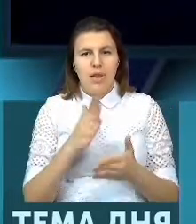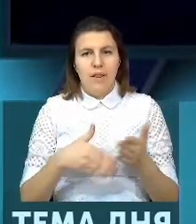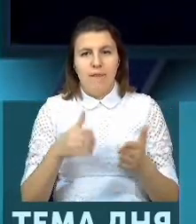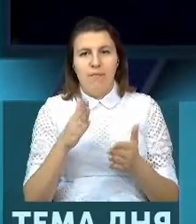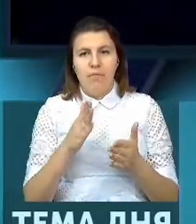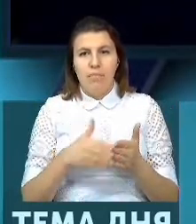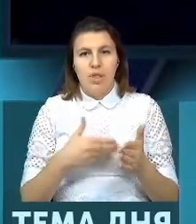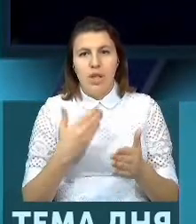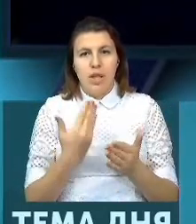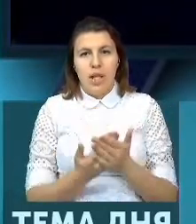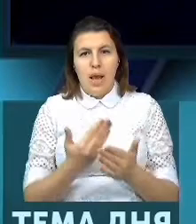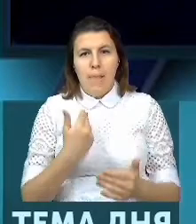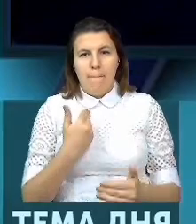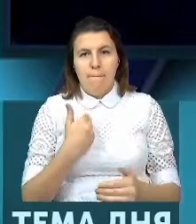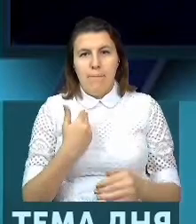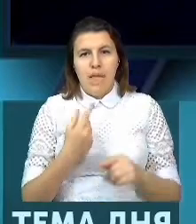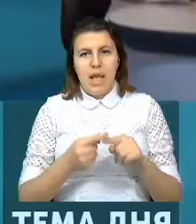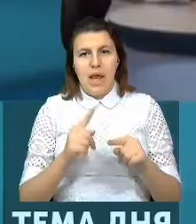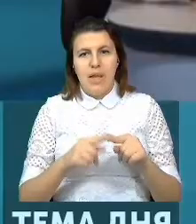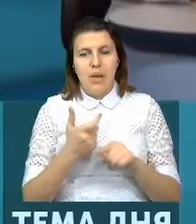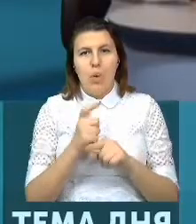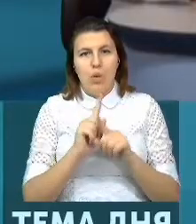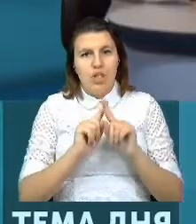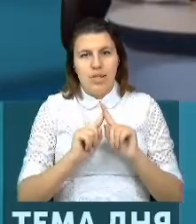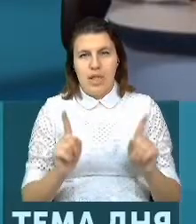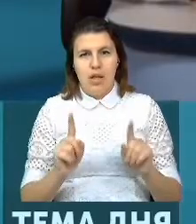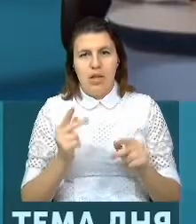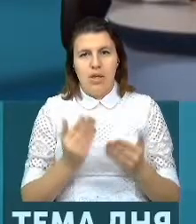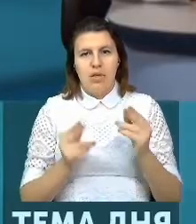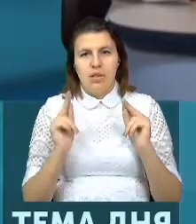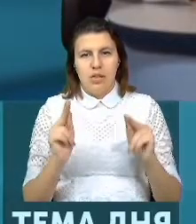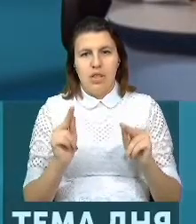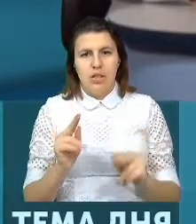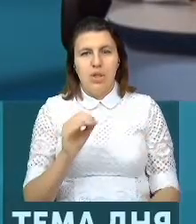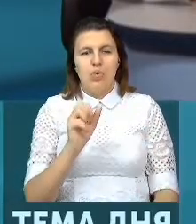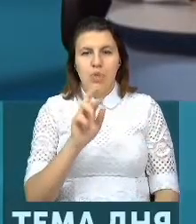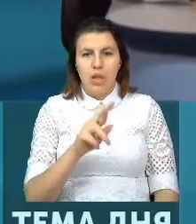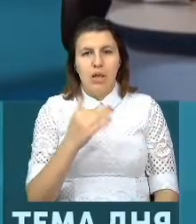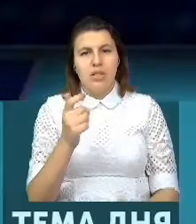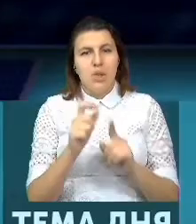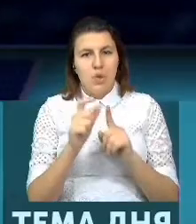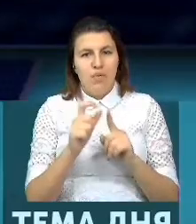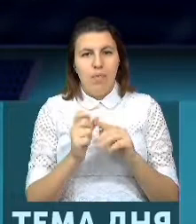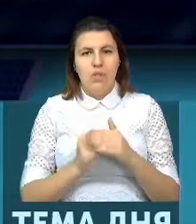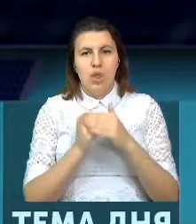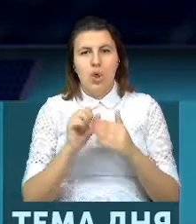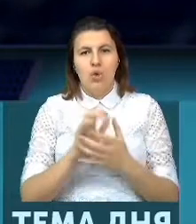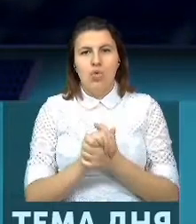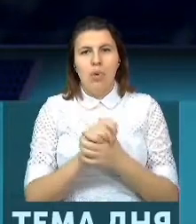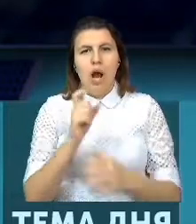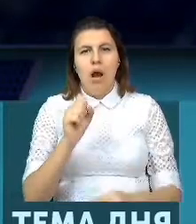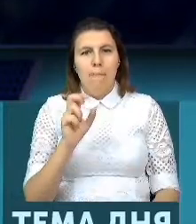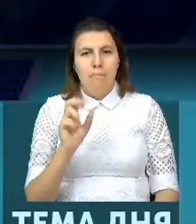мене це щось дуже странне, якщо чесно. Пані Юлія, дивіться, от за словами засновника «Дружба-хабу» Максима Трунова,